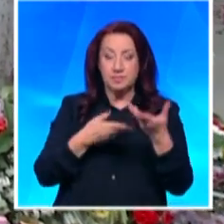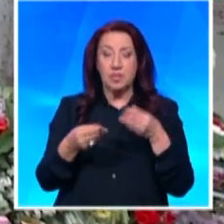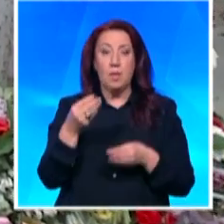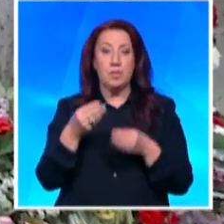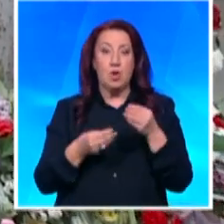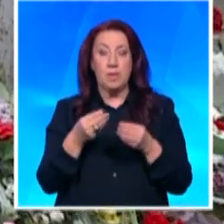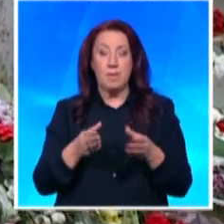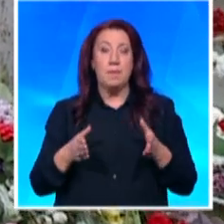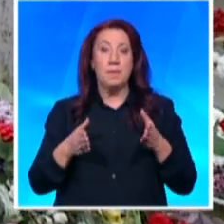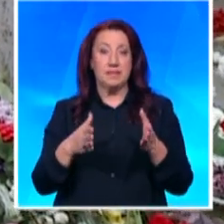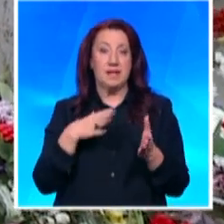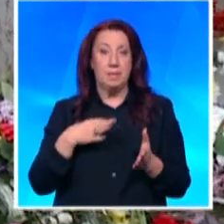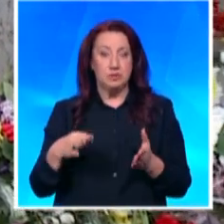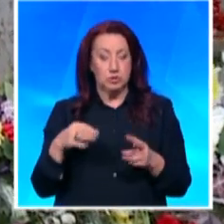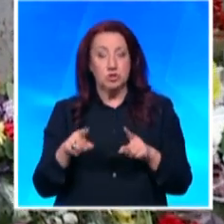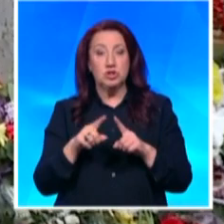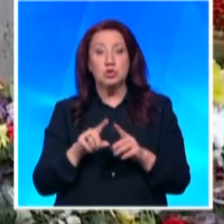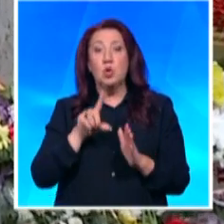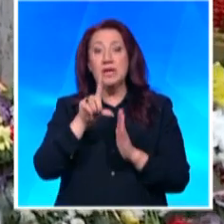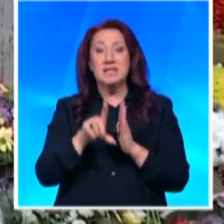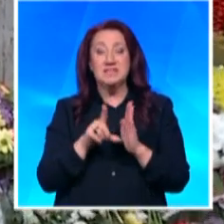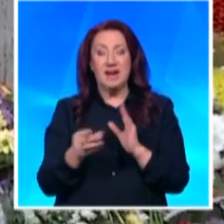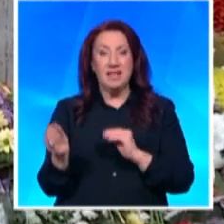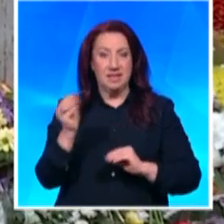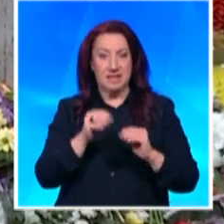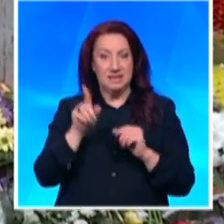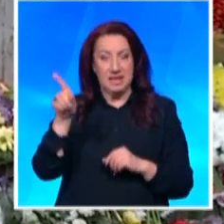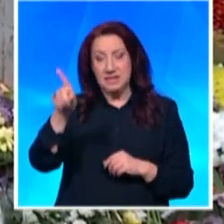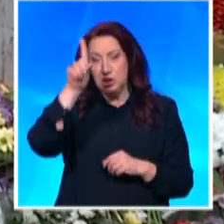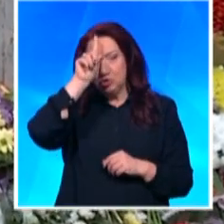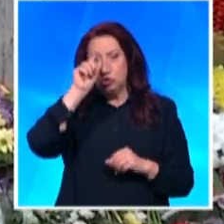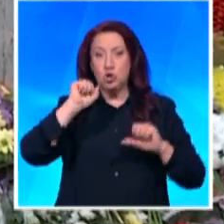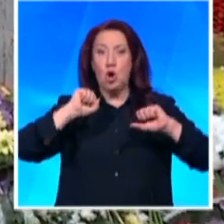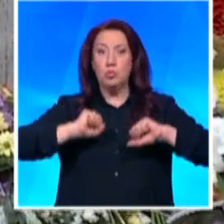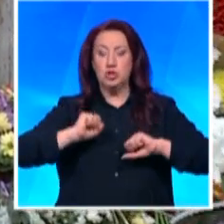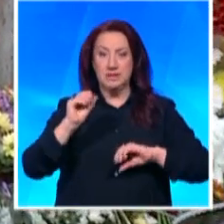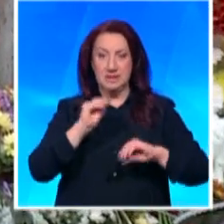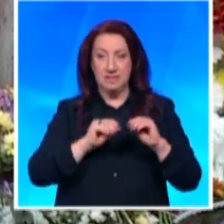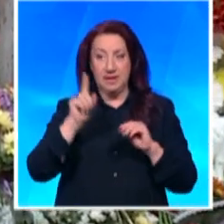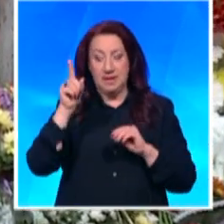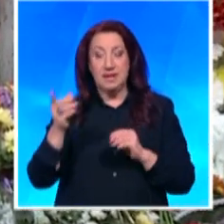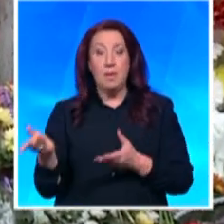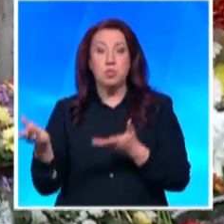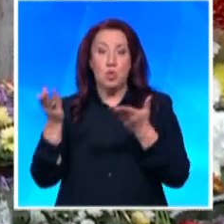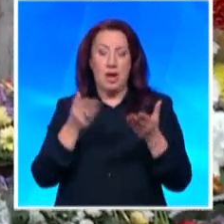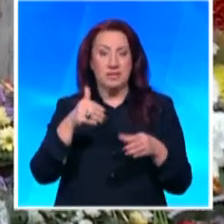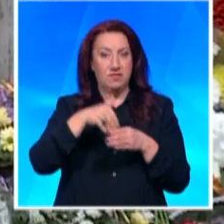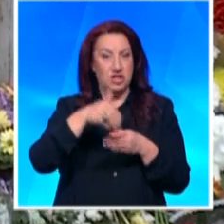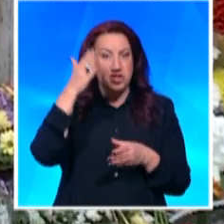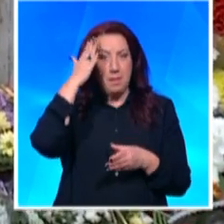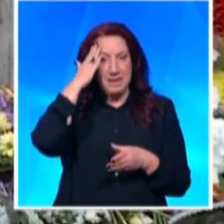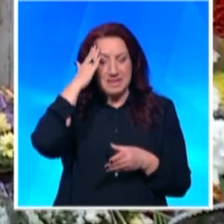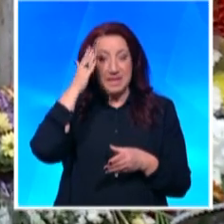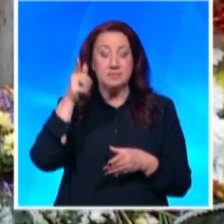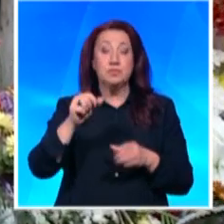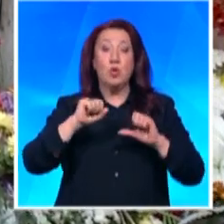има извънредна сесия на Столичния общински съвет. Там е поканен и вътрешният министър Иван Демерджиев. Общински съветници настояват